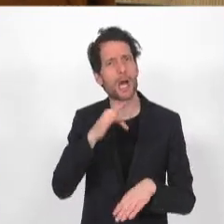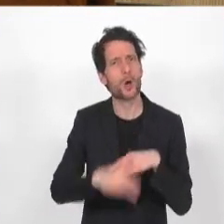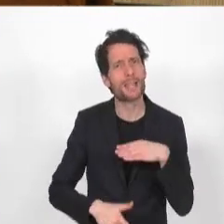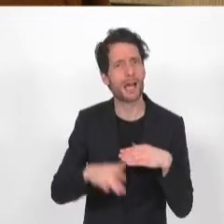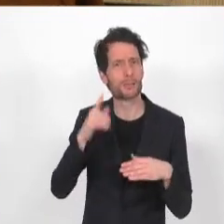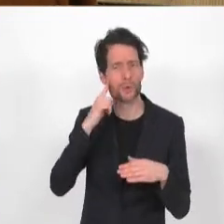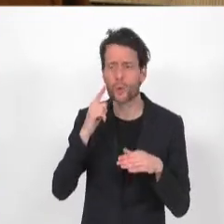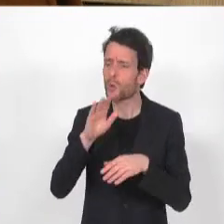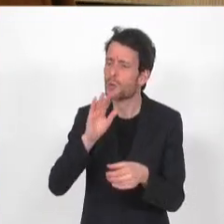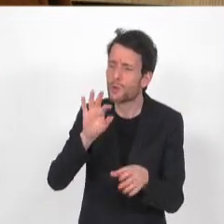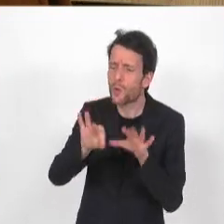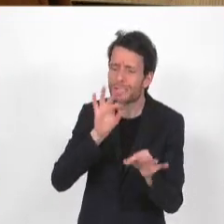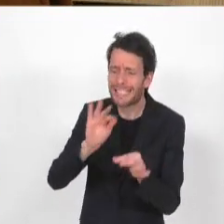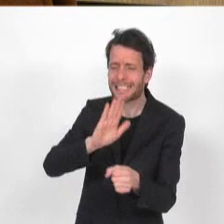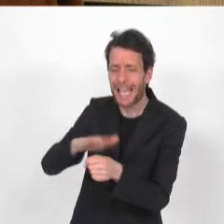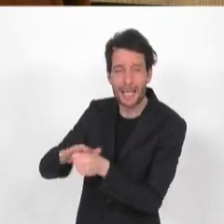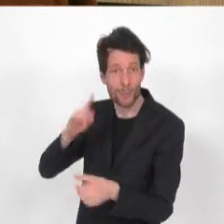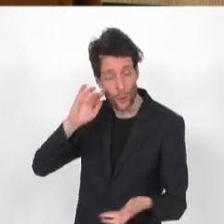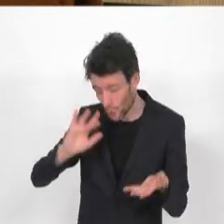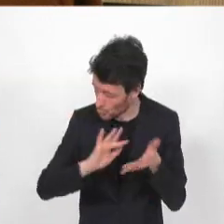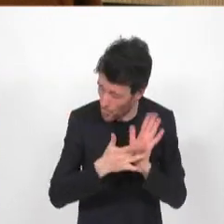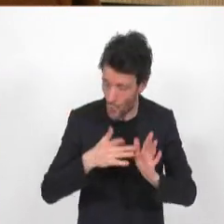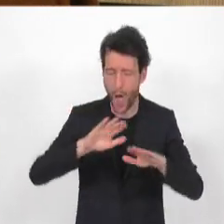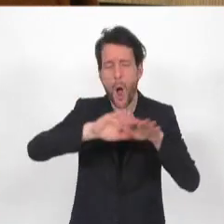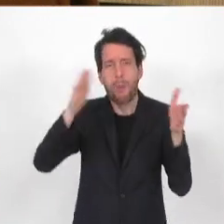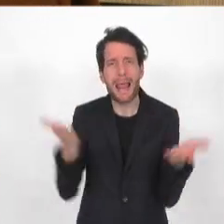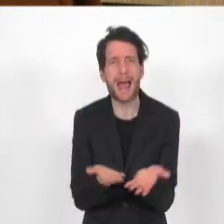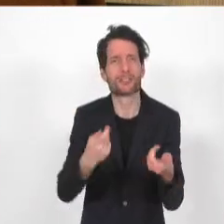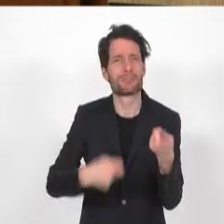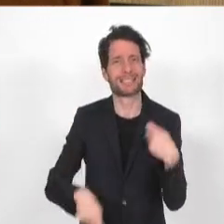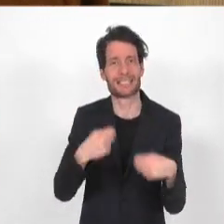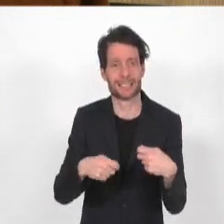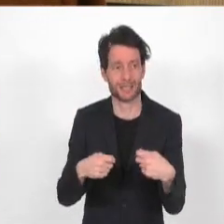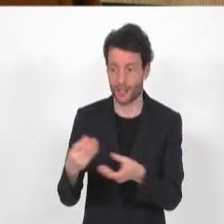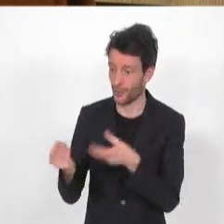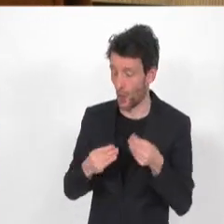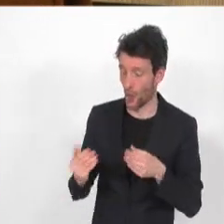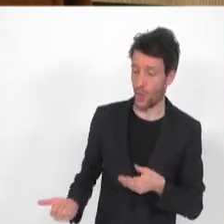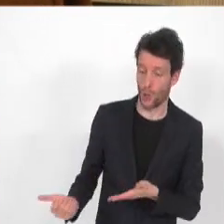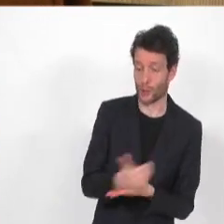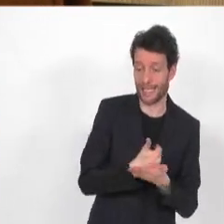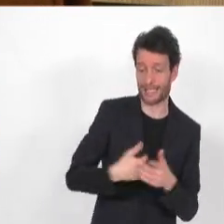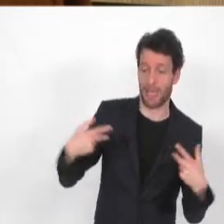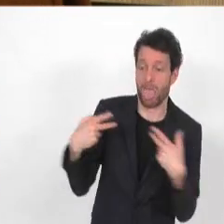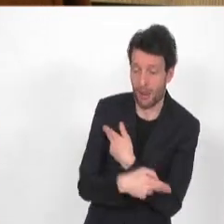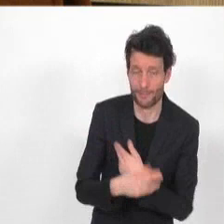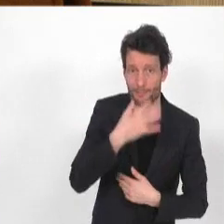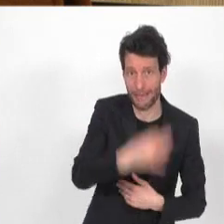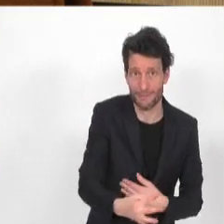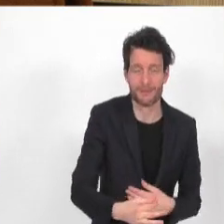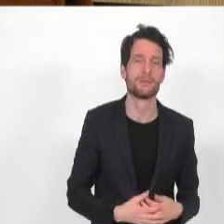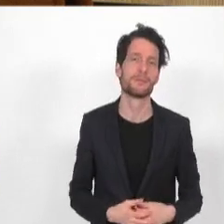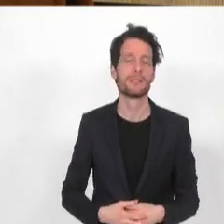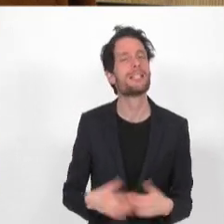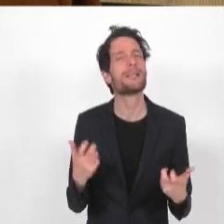l'extension des consignes de tri à tous les emballages en plastique prive la MEL de recettes qui auraient pourtant été les bienvenues. Par exemple, la MEL a perdu une